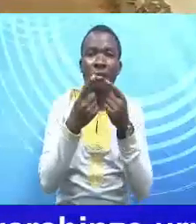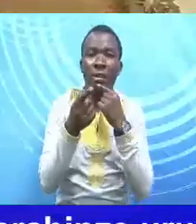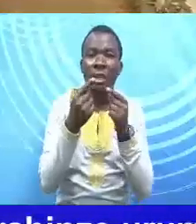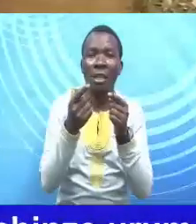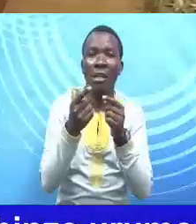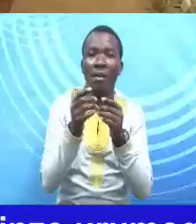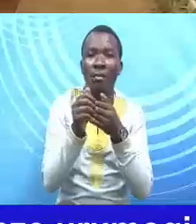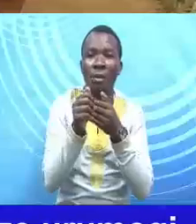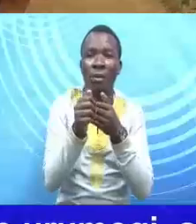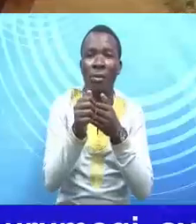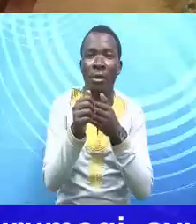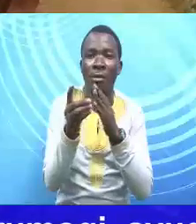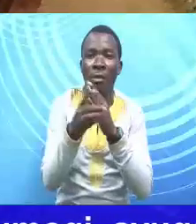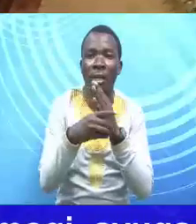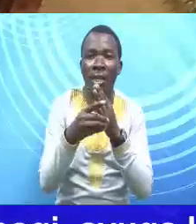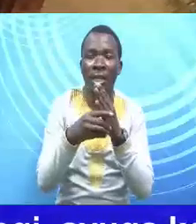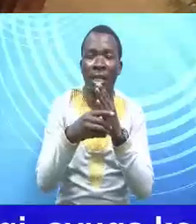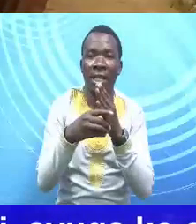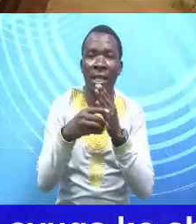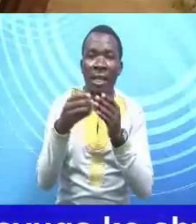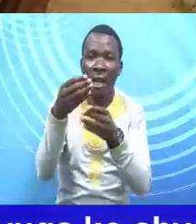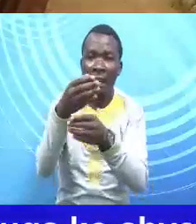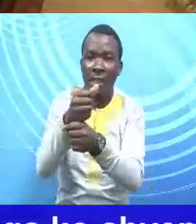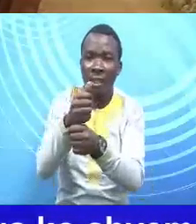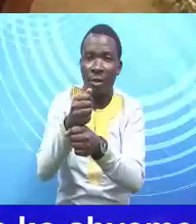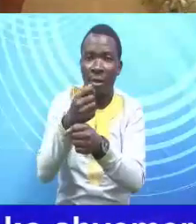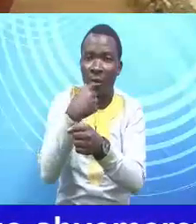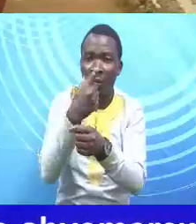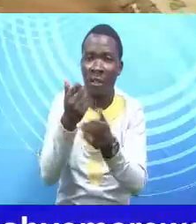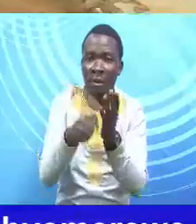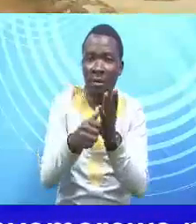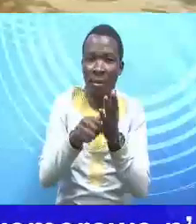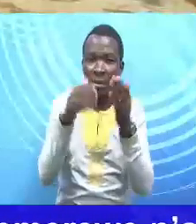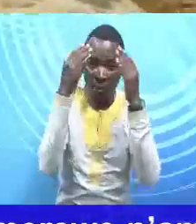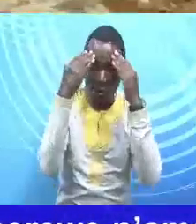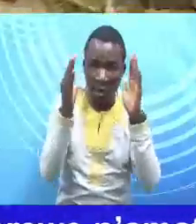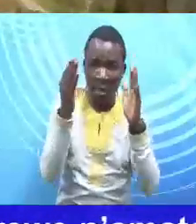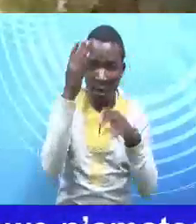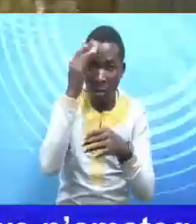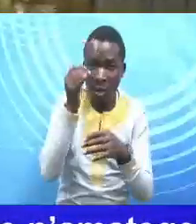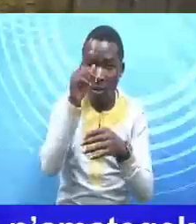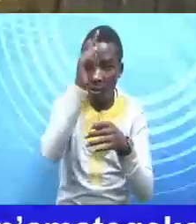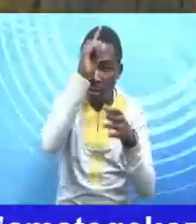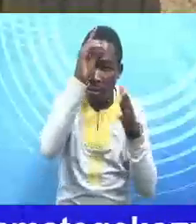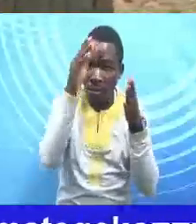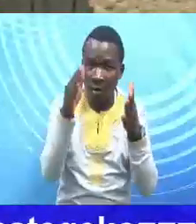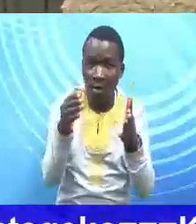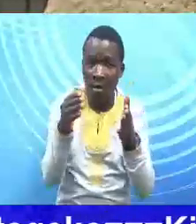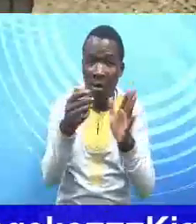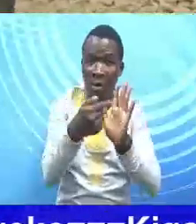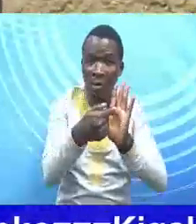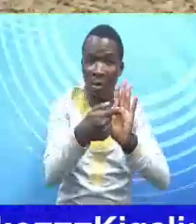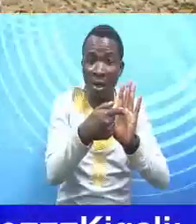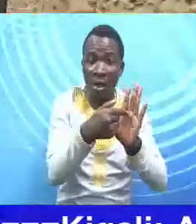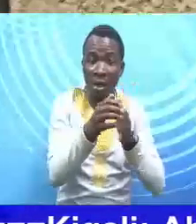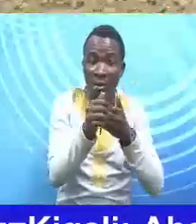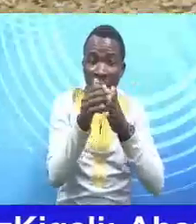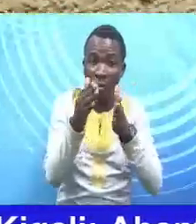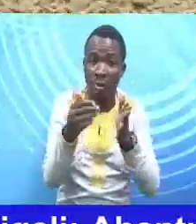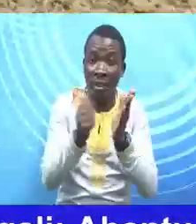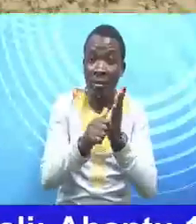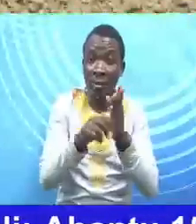Kicukiro madamu Mutesi Solange yavuze ko kino kibazo ngo batari bakizi ngo kubera yuko uyu muturage atari yarigeze agaragariza ubuyobozi ikibazo